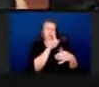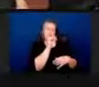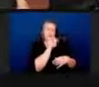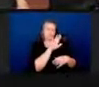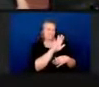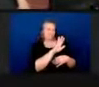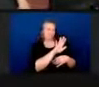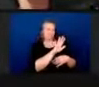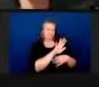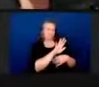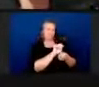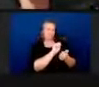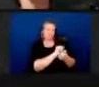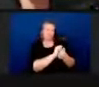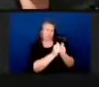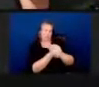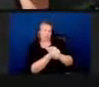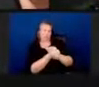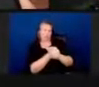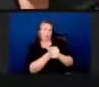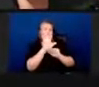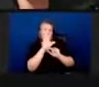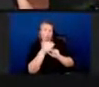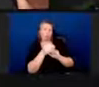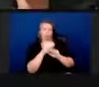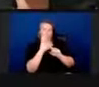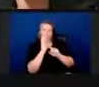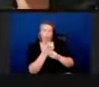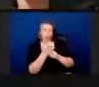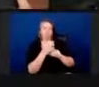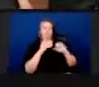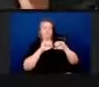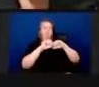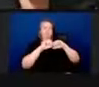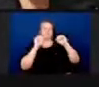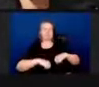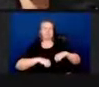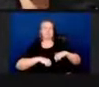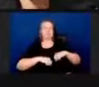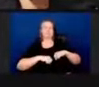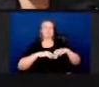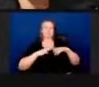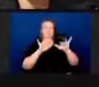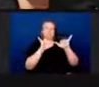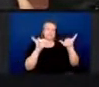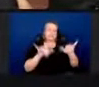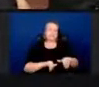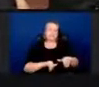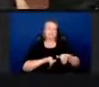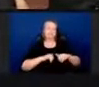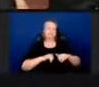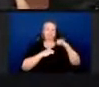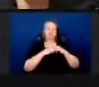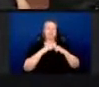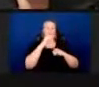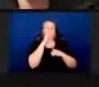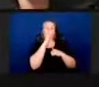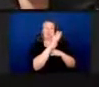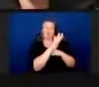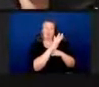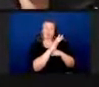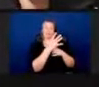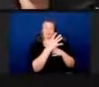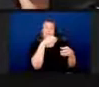kwanza inahusisha utamaduni, mifumo na mambo husika.